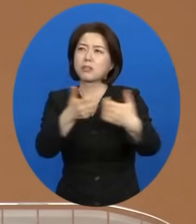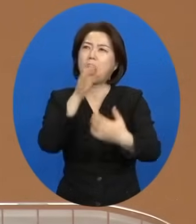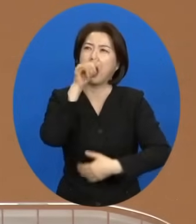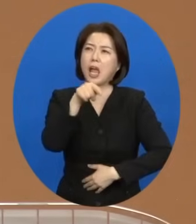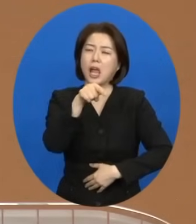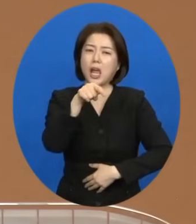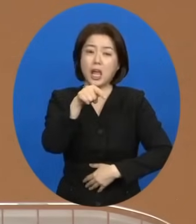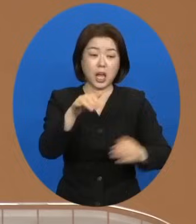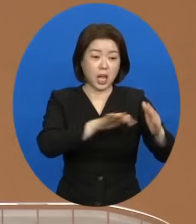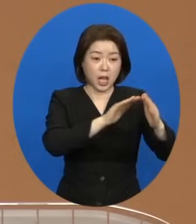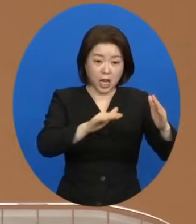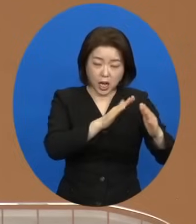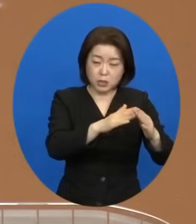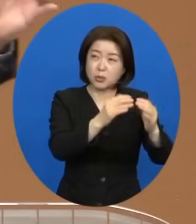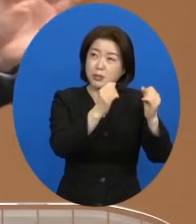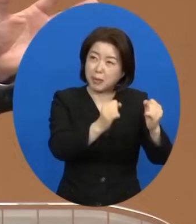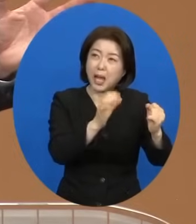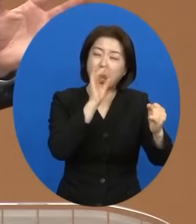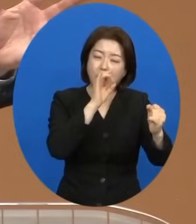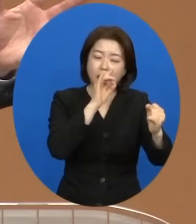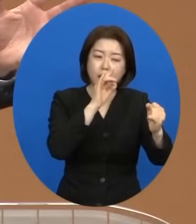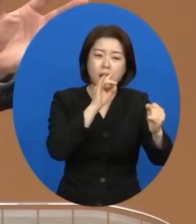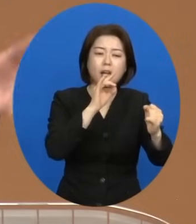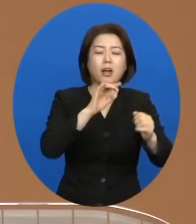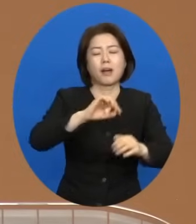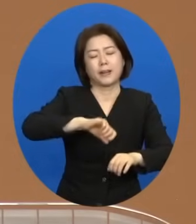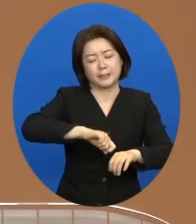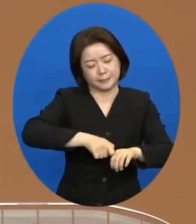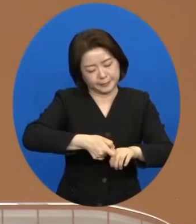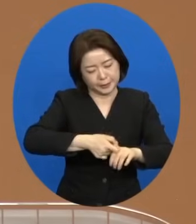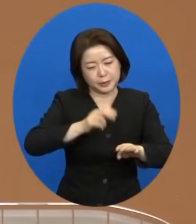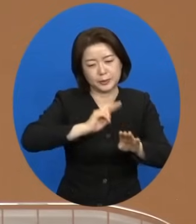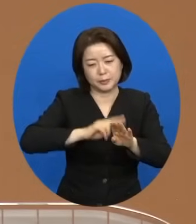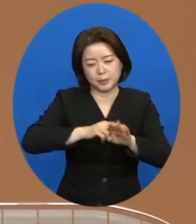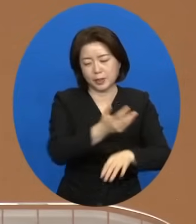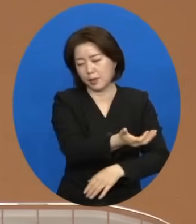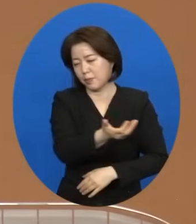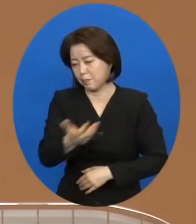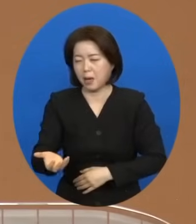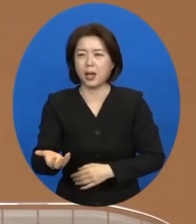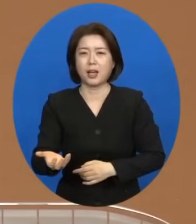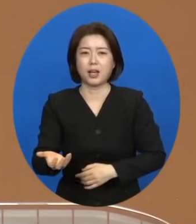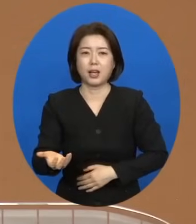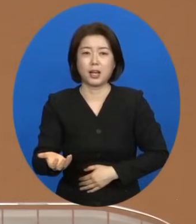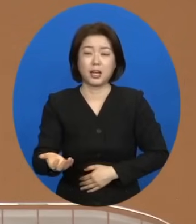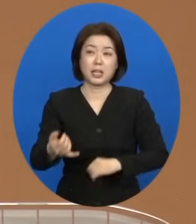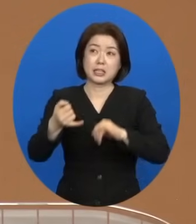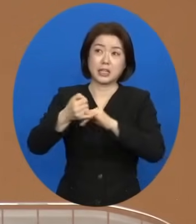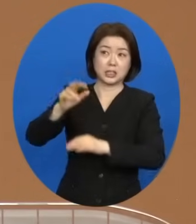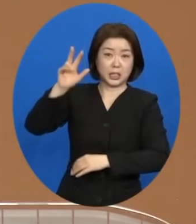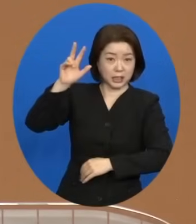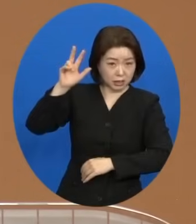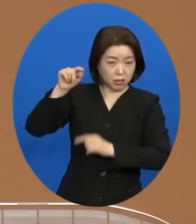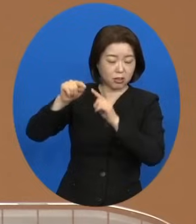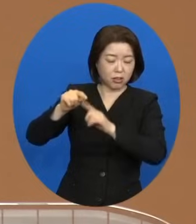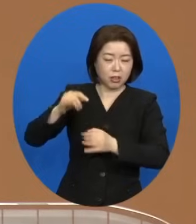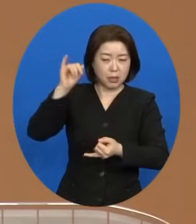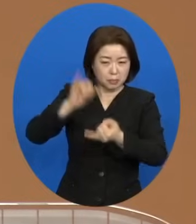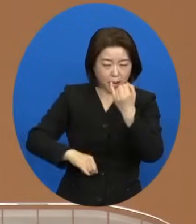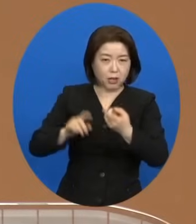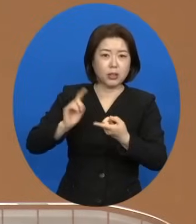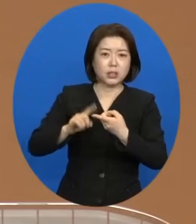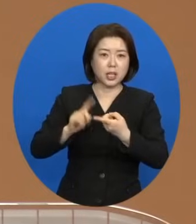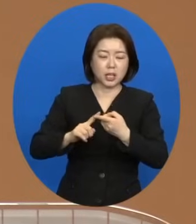되어서 그제서야 배들로 이동을 하게 되죠 선을 지키지 않은 것으로 인한 쫓지 않은 일이이